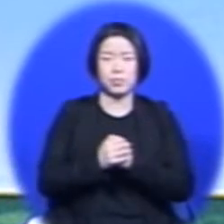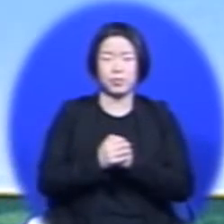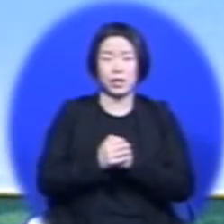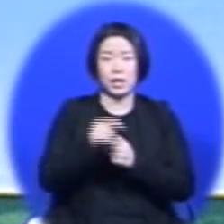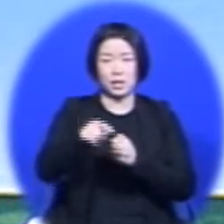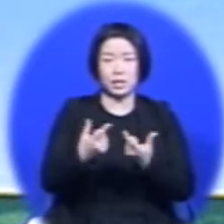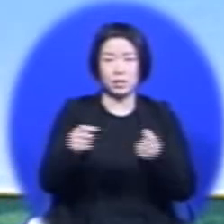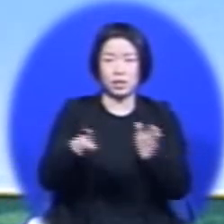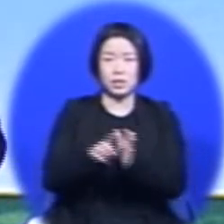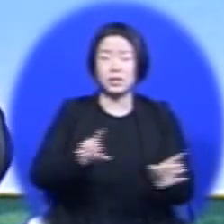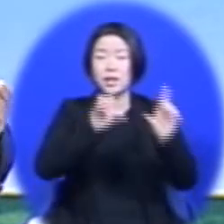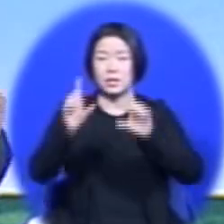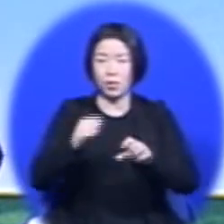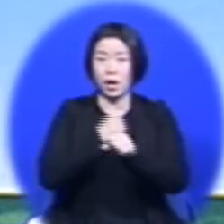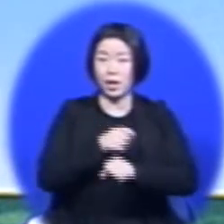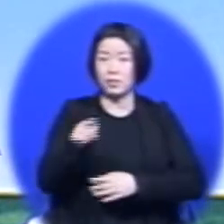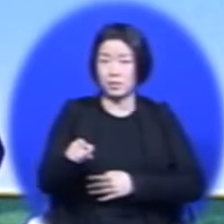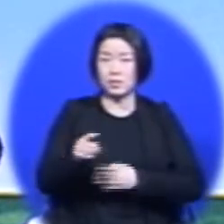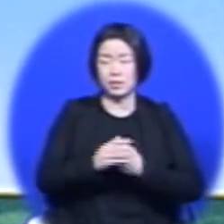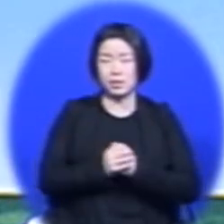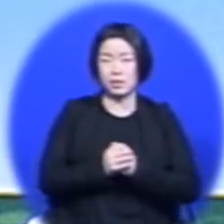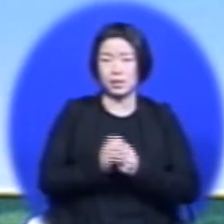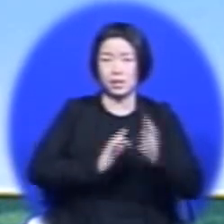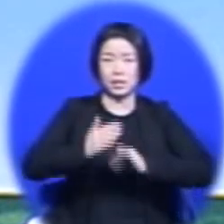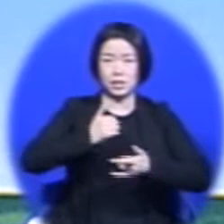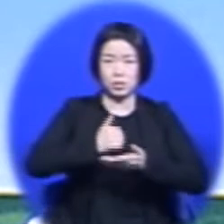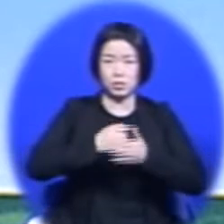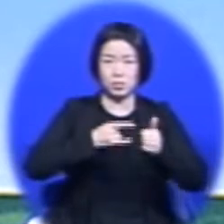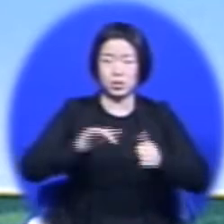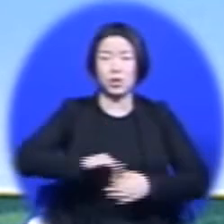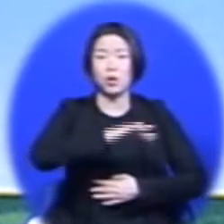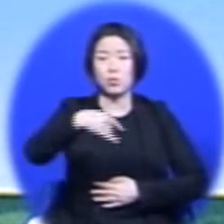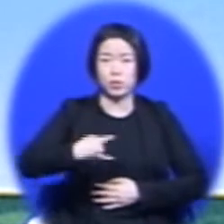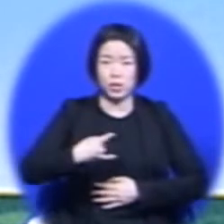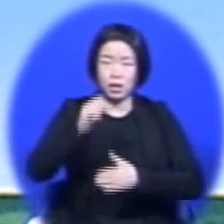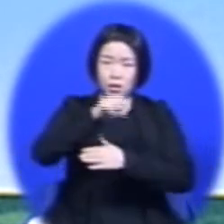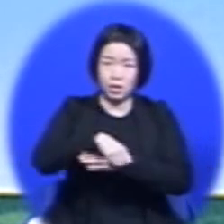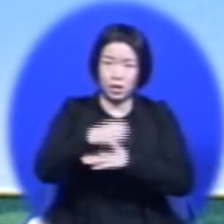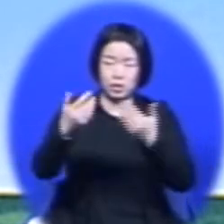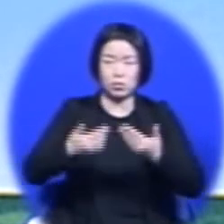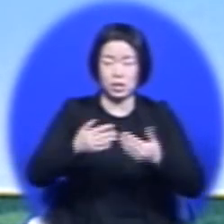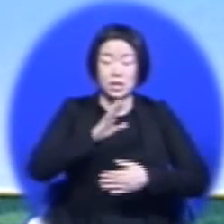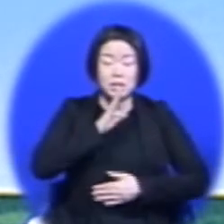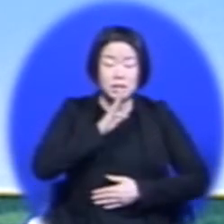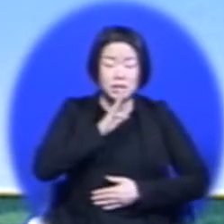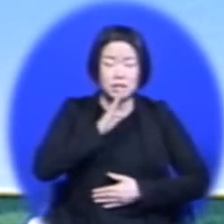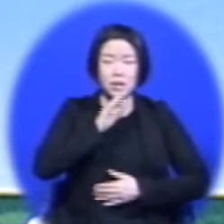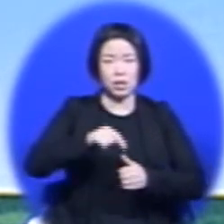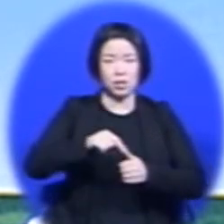그렇게 신앙생활하는 것은 예수님께서 우리에게 허락하신 진정한 구원의 축복이 아닙니다.